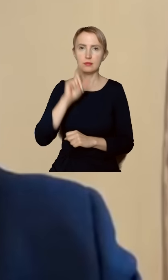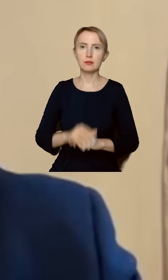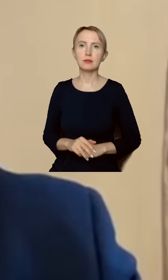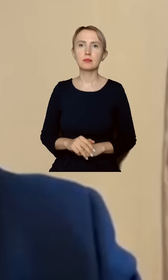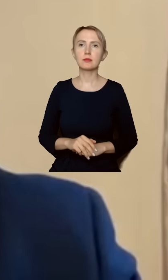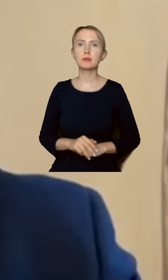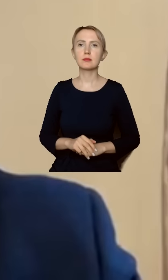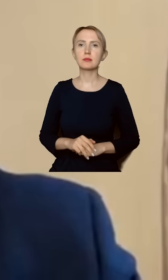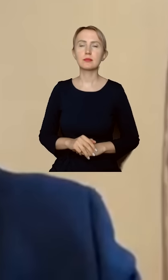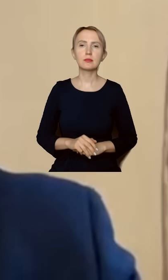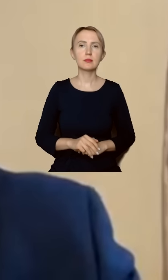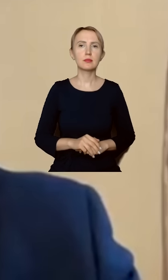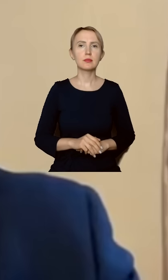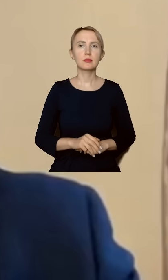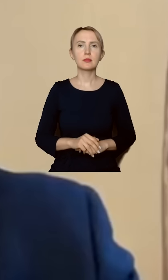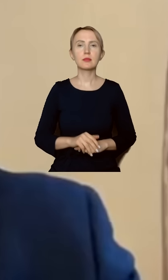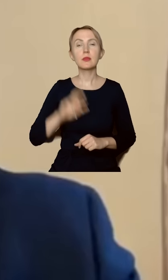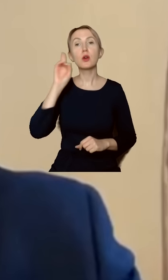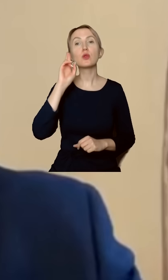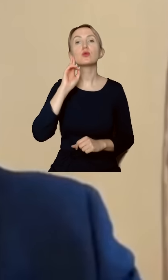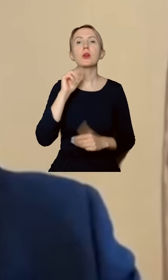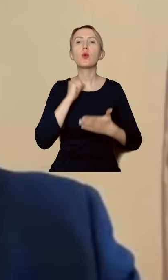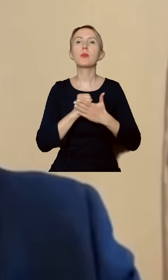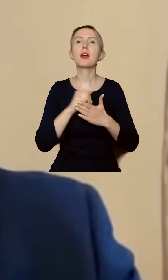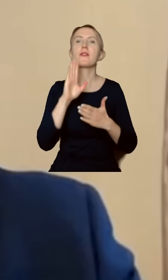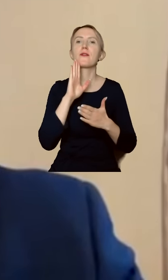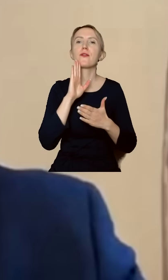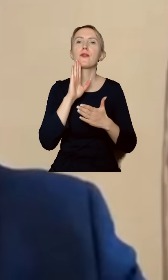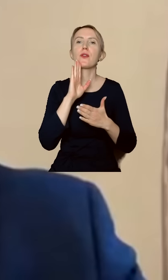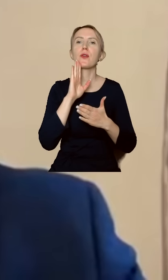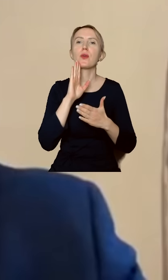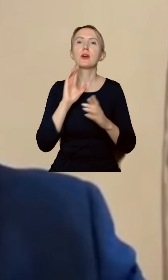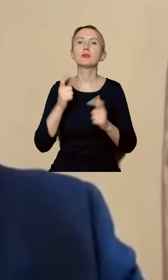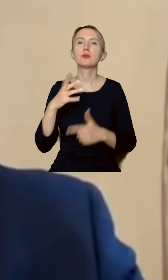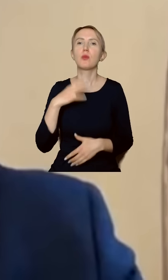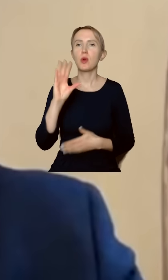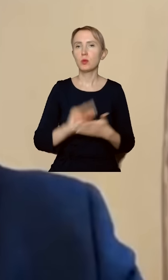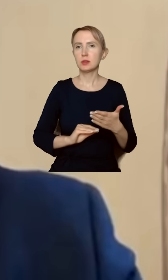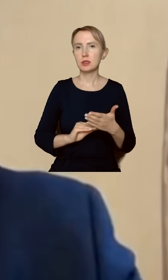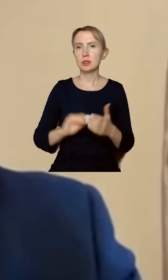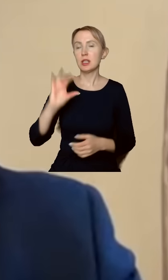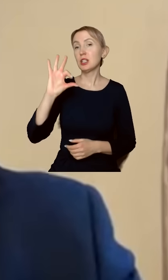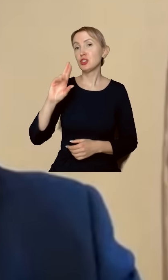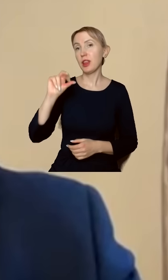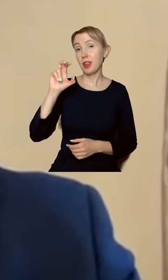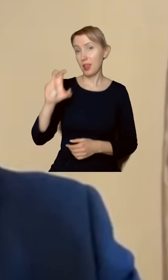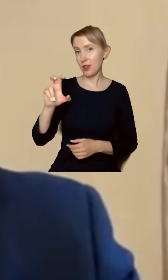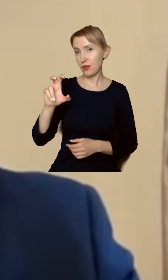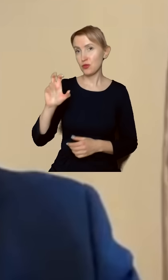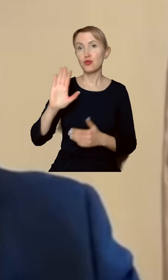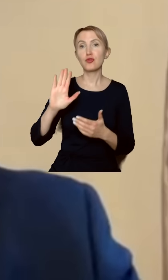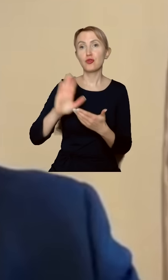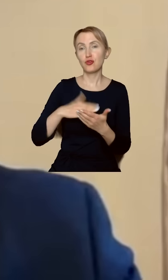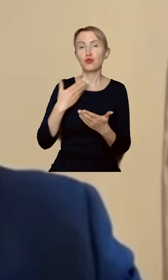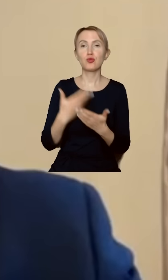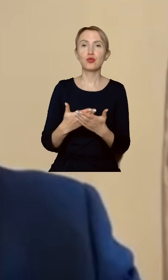pojmują prawo w kategoriach tego, co opisał Sienkiewicz na przykładzie